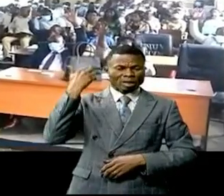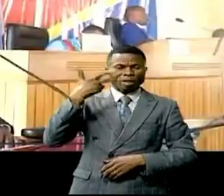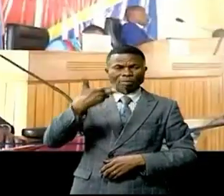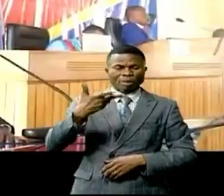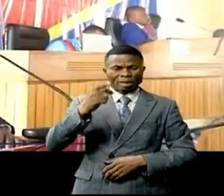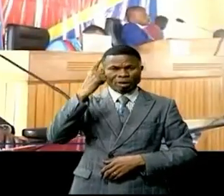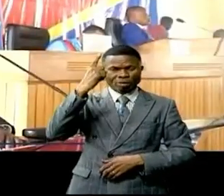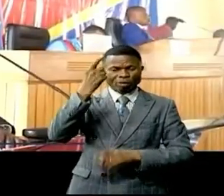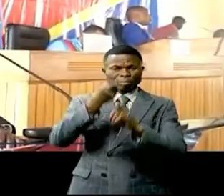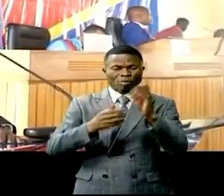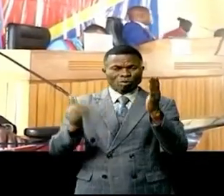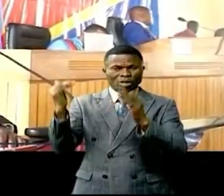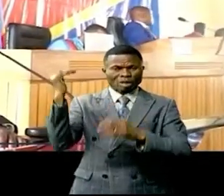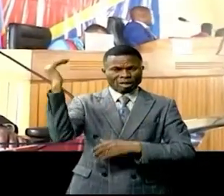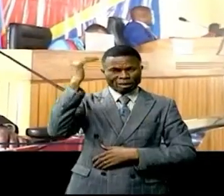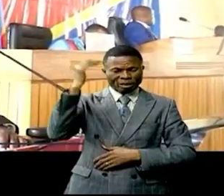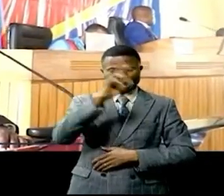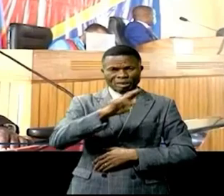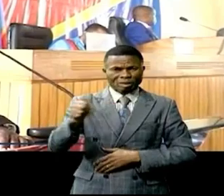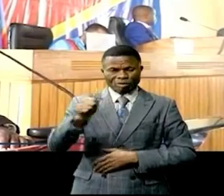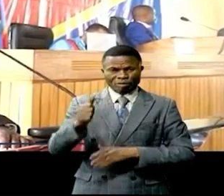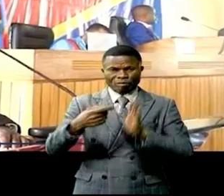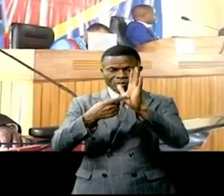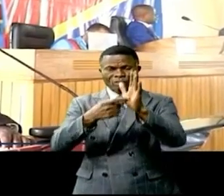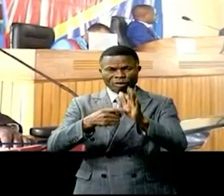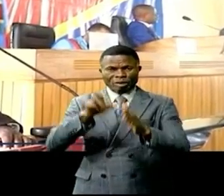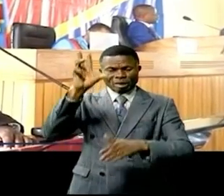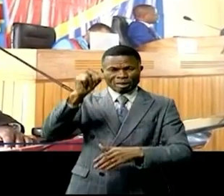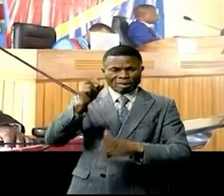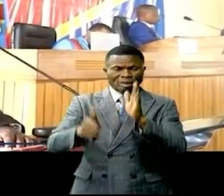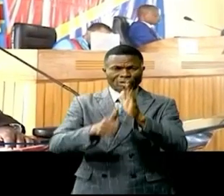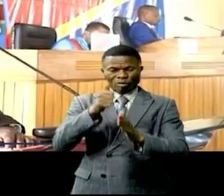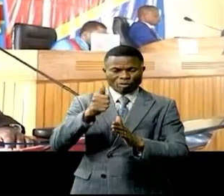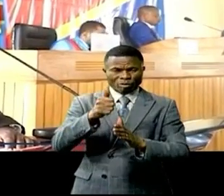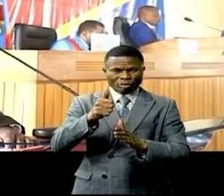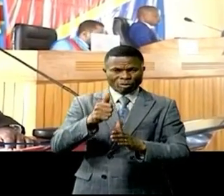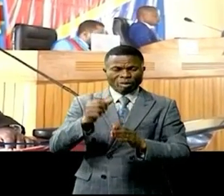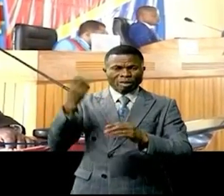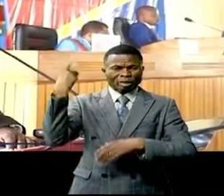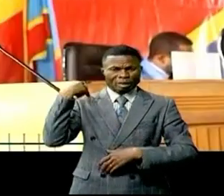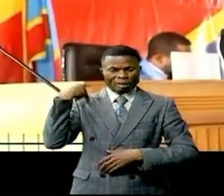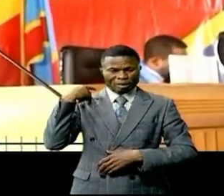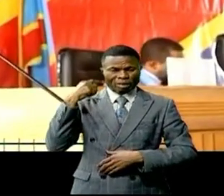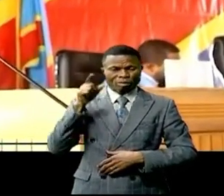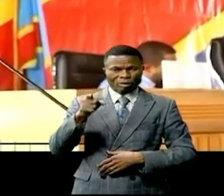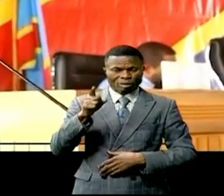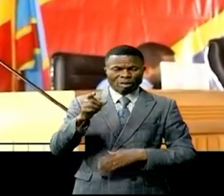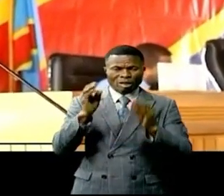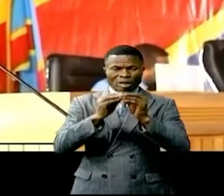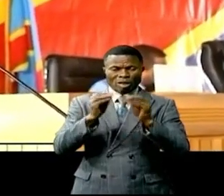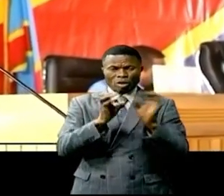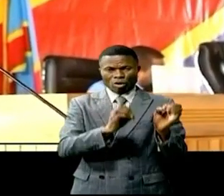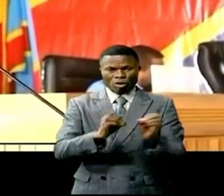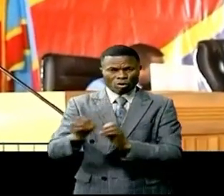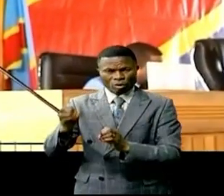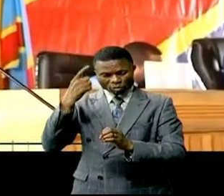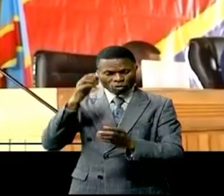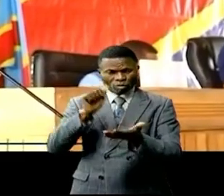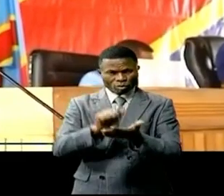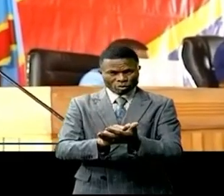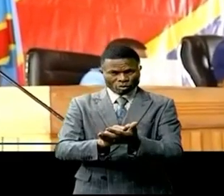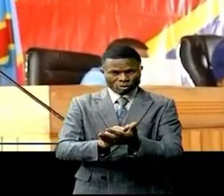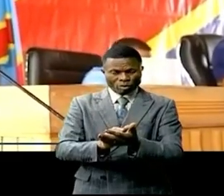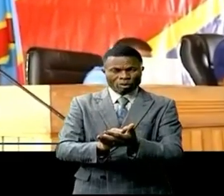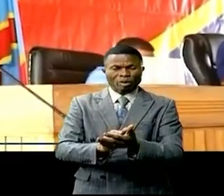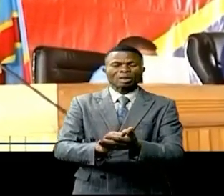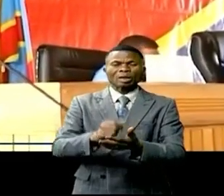1er décembre 2021. Présenté le 30 novembre 2021 devant les honorables députés dans une plénière organisée pour cette fin, un délai de